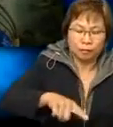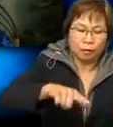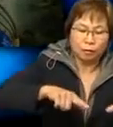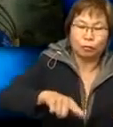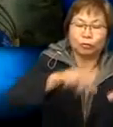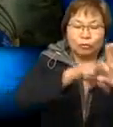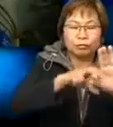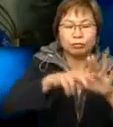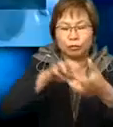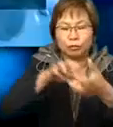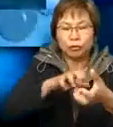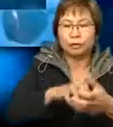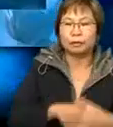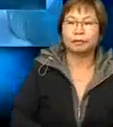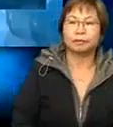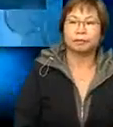yang rosak.